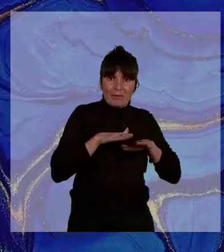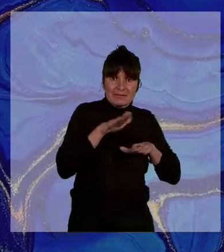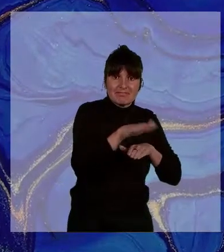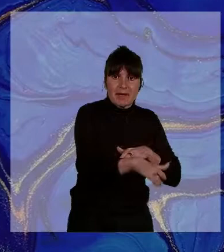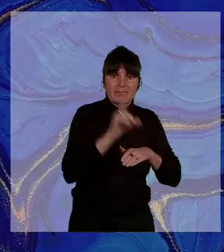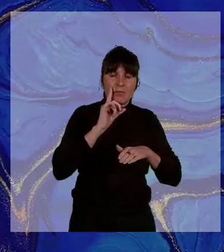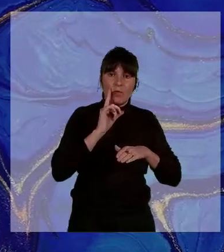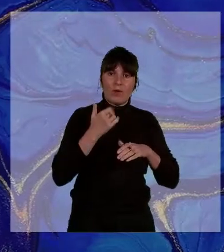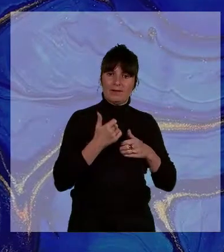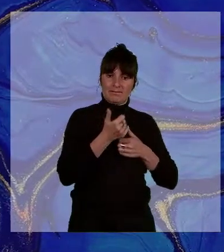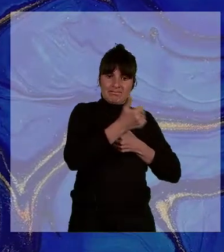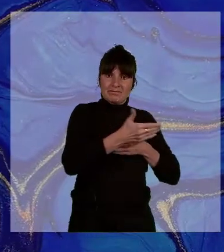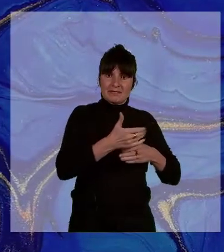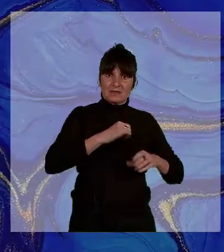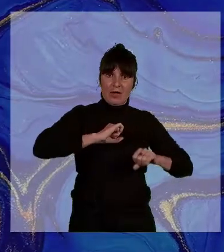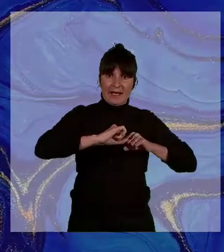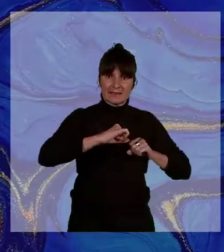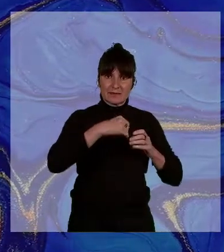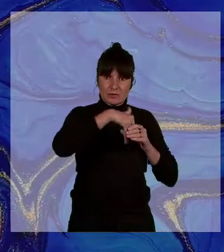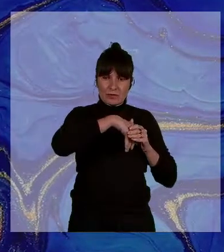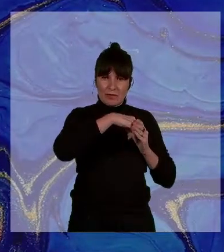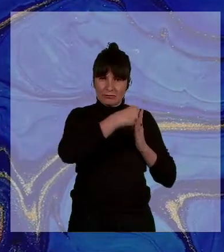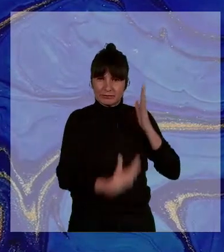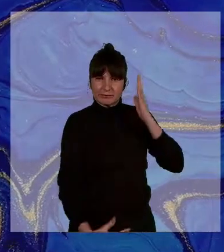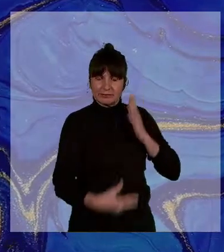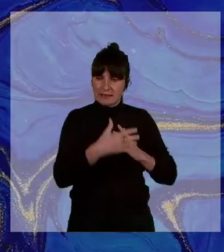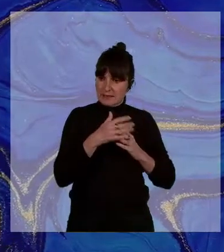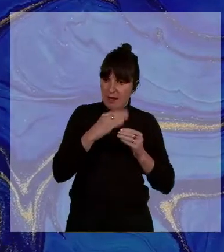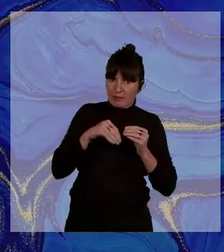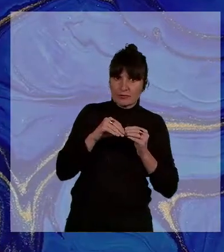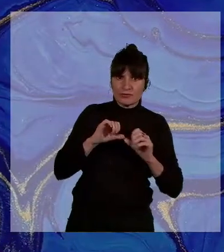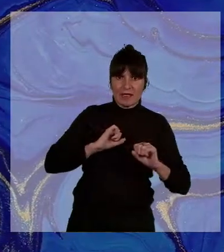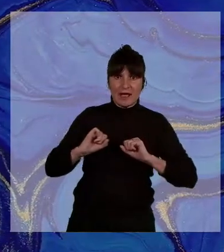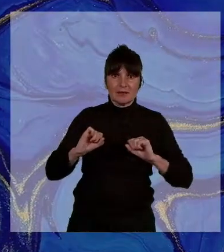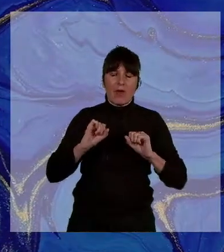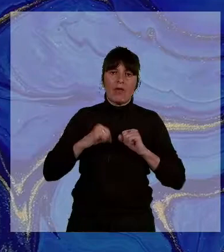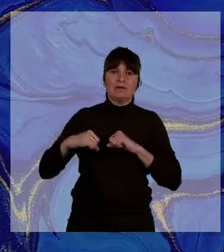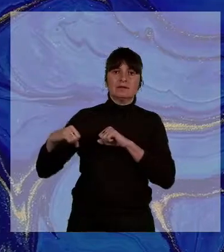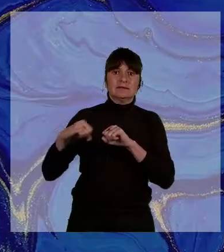d'action, mais c'est également un accord qui a renforcé le rôle des